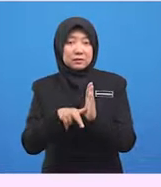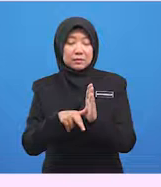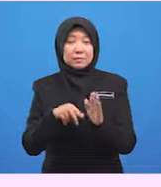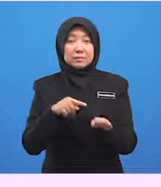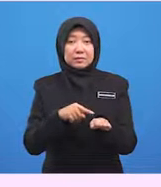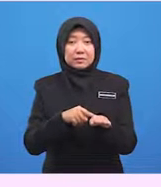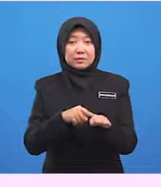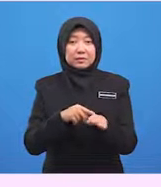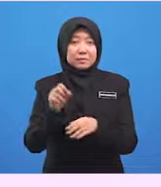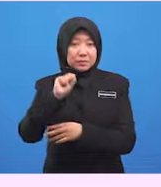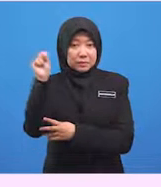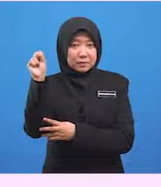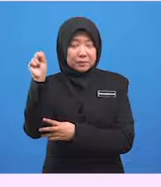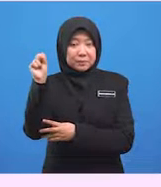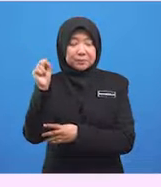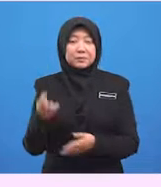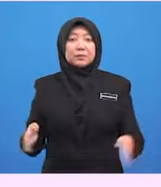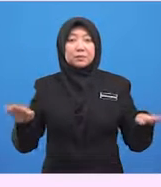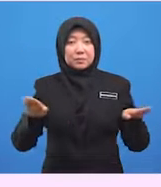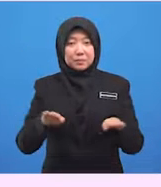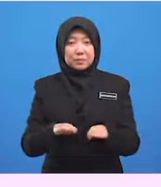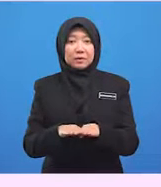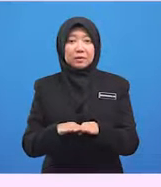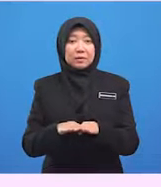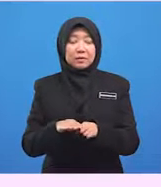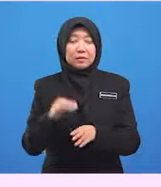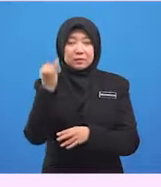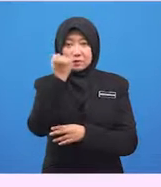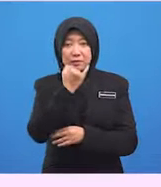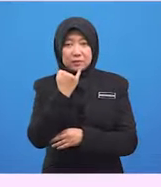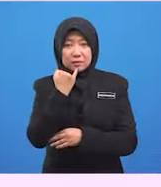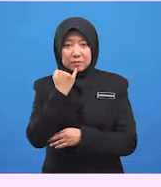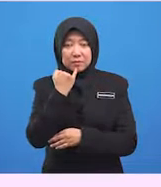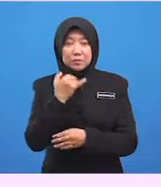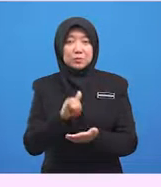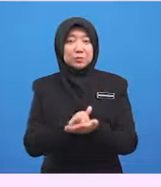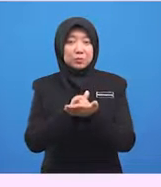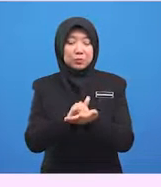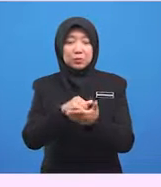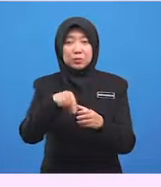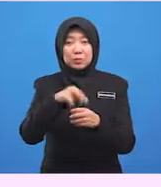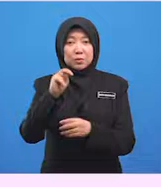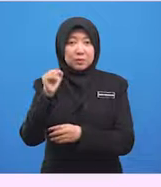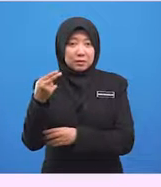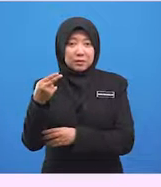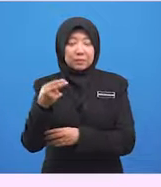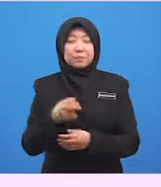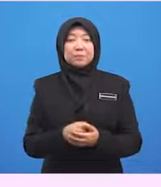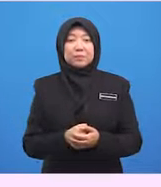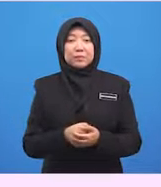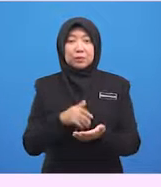Sabah Lembah Man Sule Indah nian begitu juga guenya itu